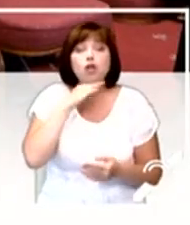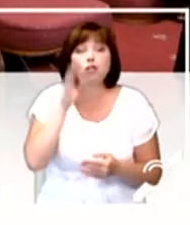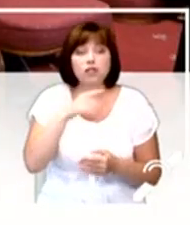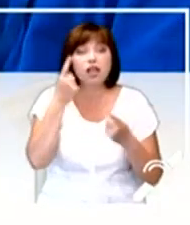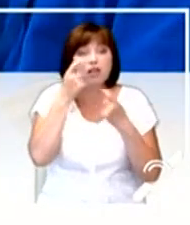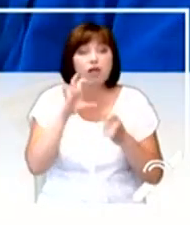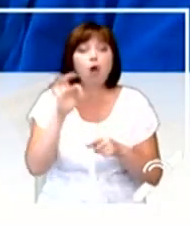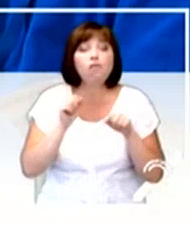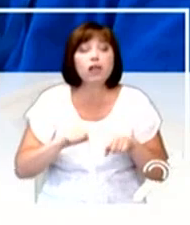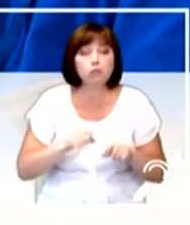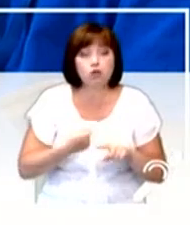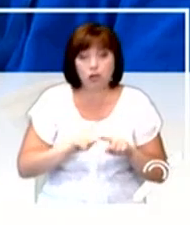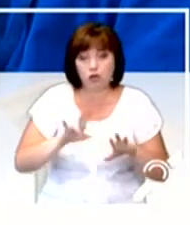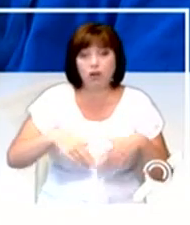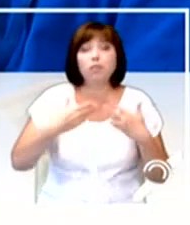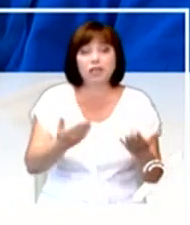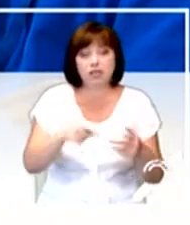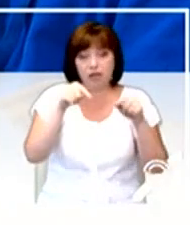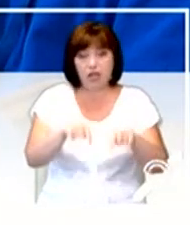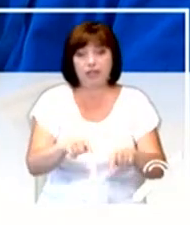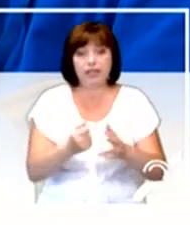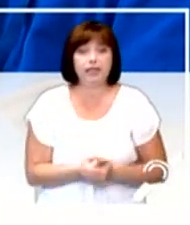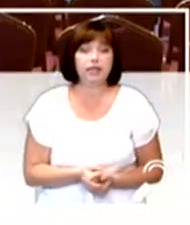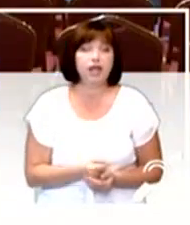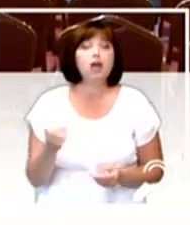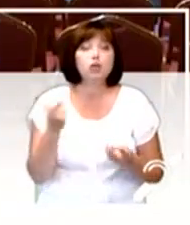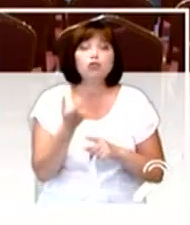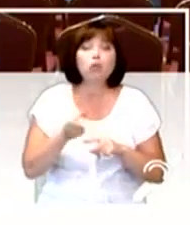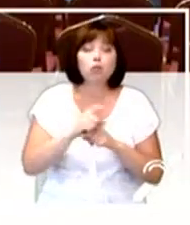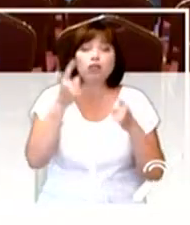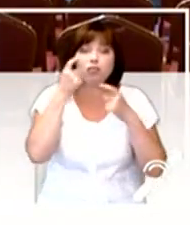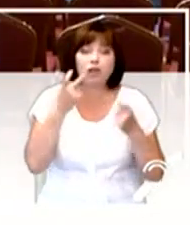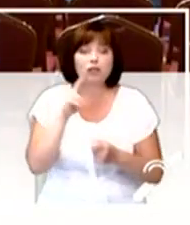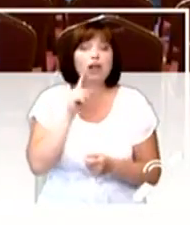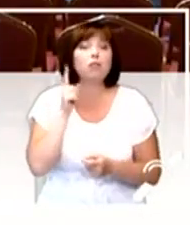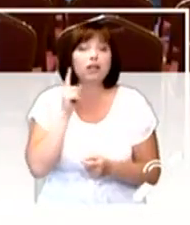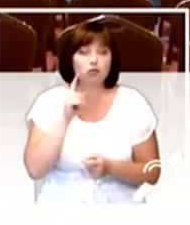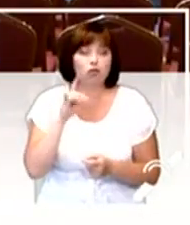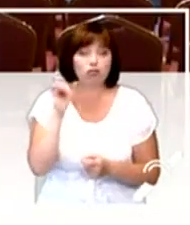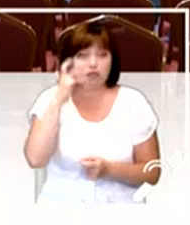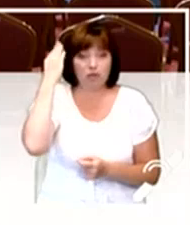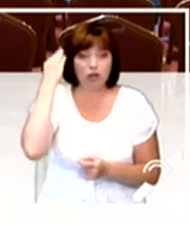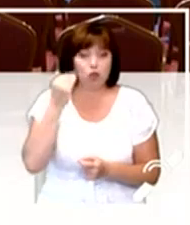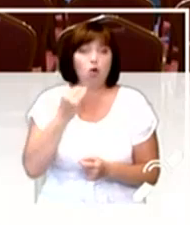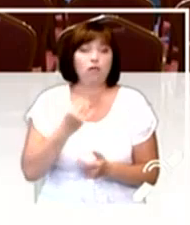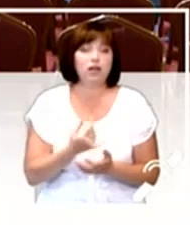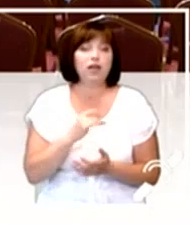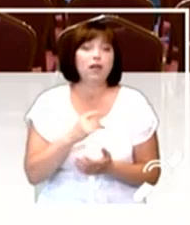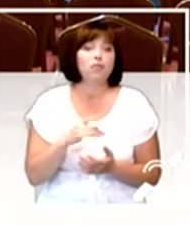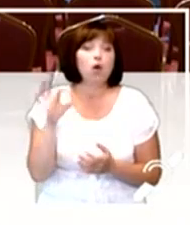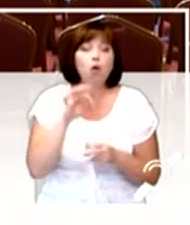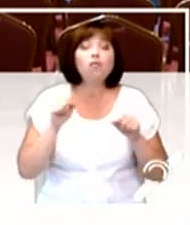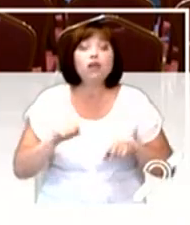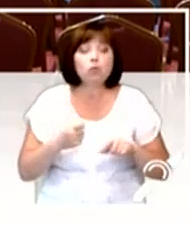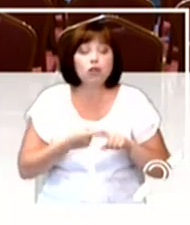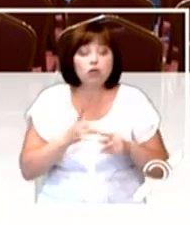informații despre oportunitățile pe care le au aici. E nevoie de mai multe informații pentru tinerii basarabeni din România despre